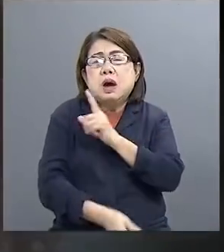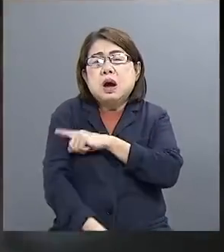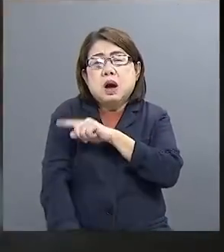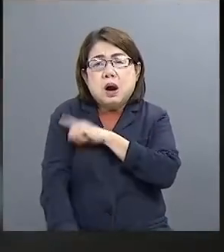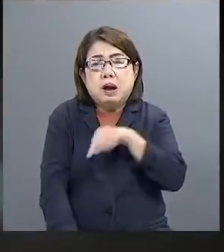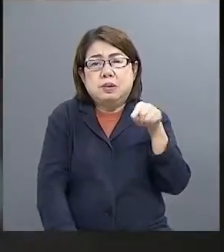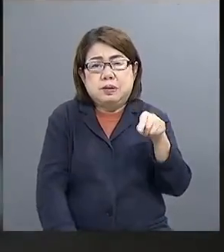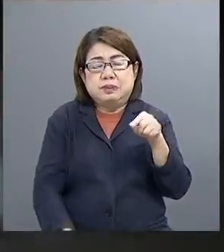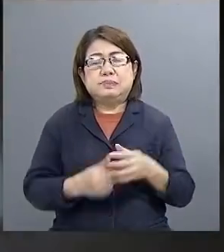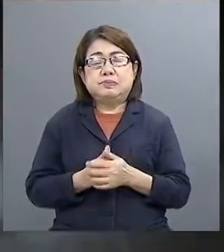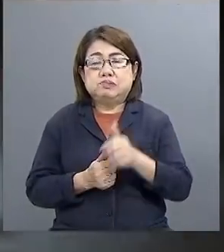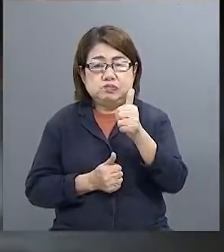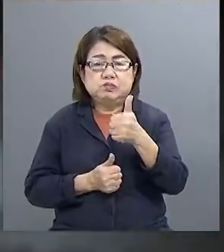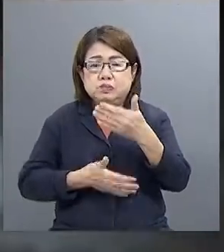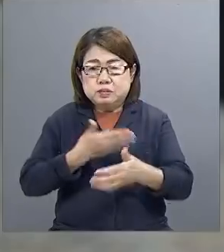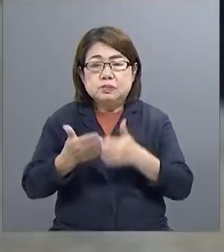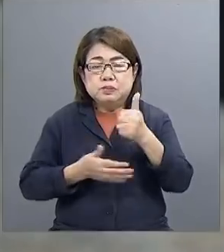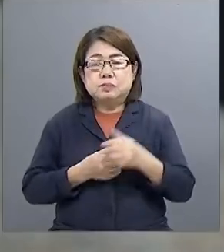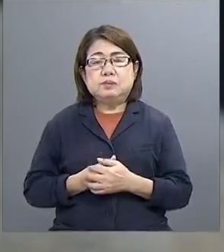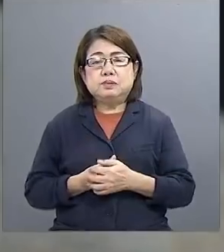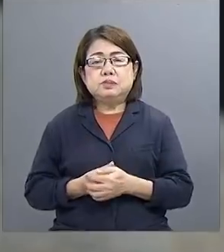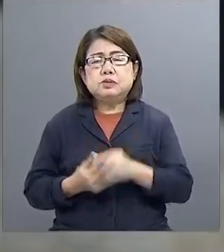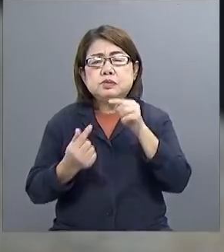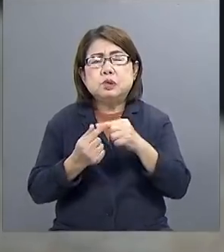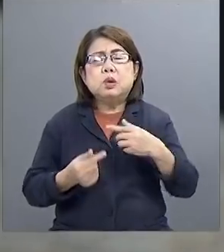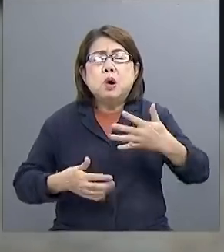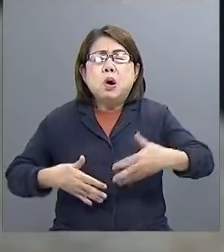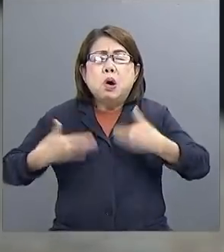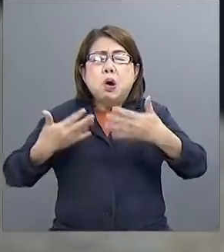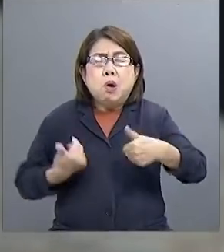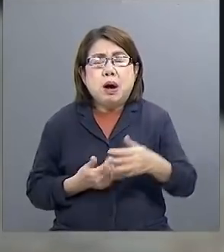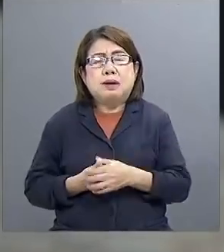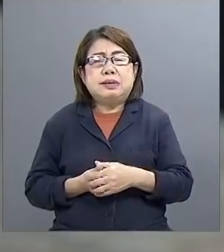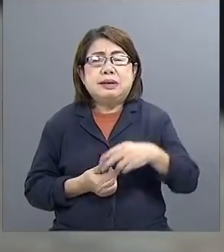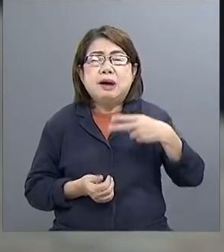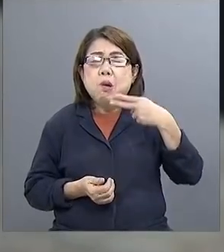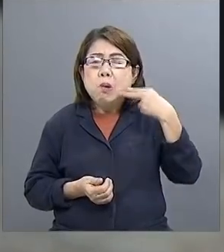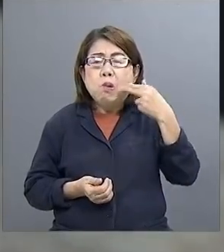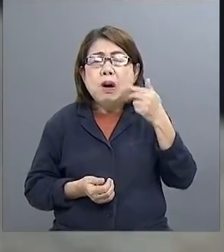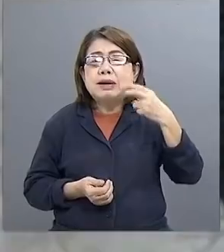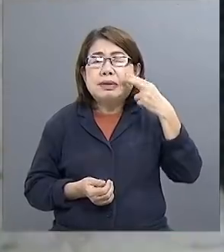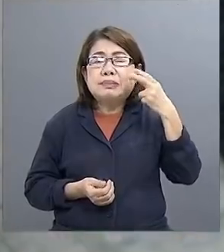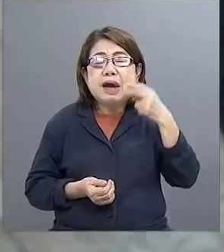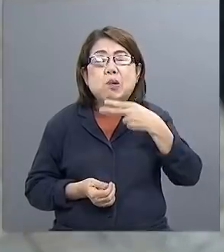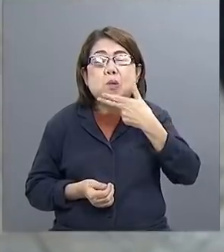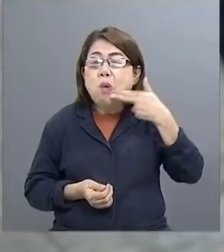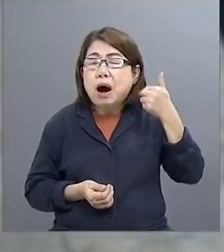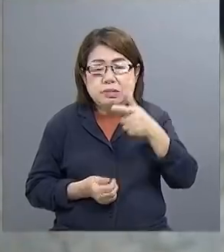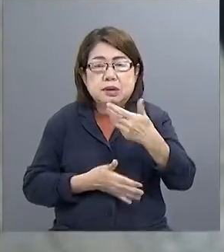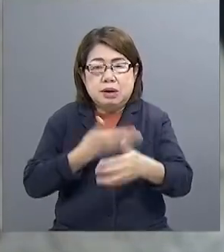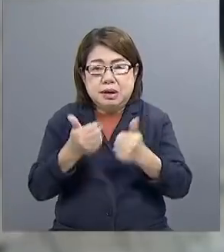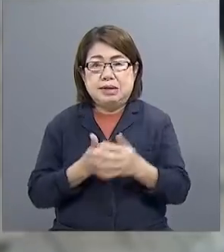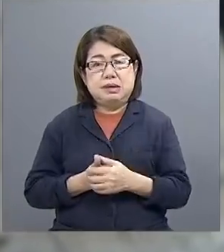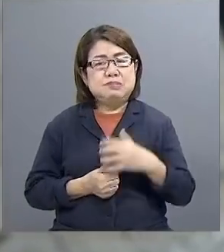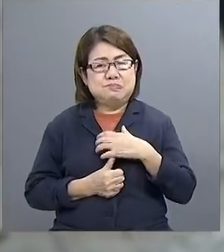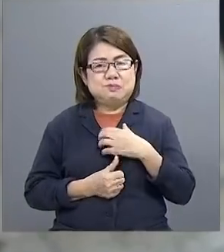ตอบรับเป็นอย่างดีโดยเฉพาะในช่วงอากาศร้อนจะขายดีมากค่ะพูดมาขนาดนี้แล้วขอตัวไปชิมก่อนนะ